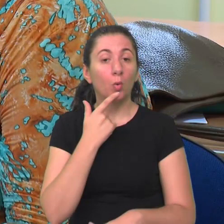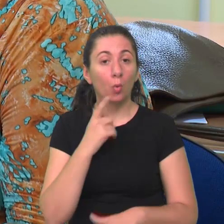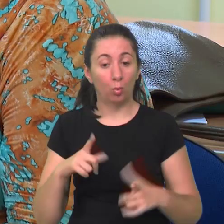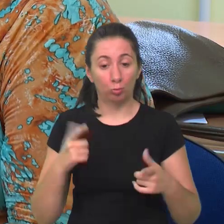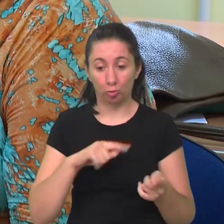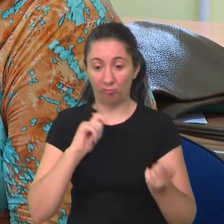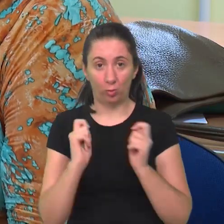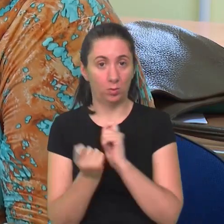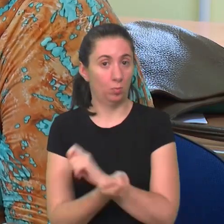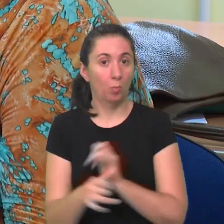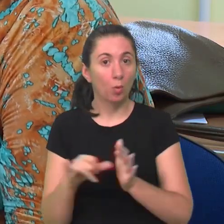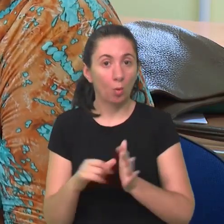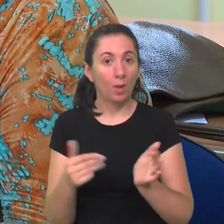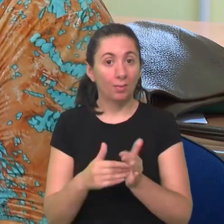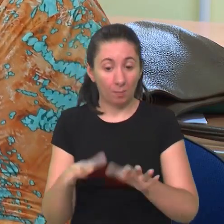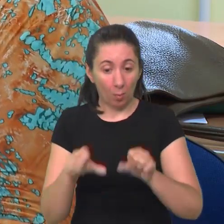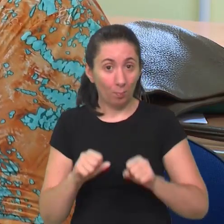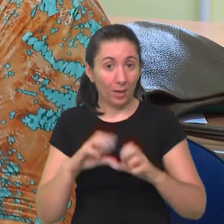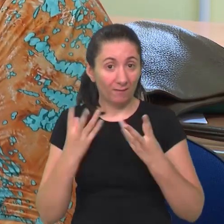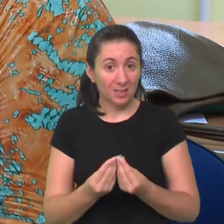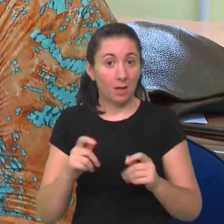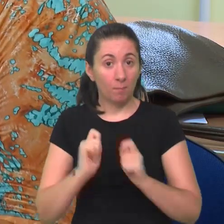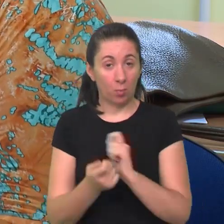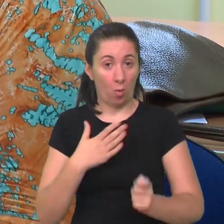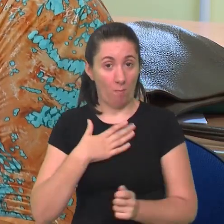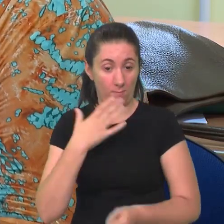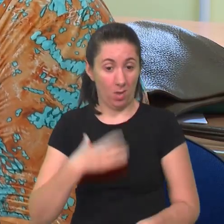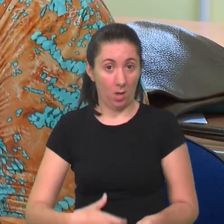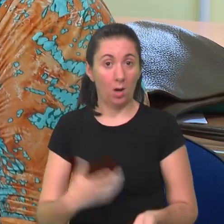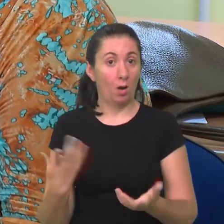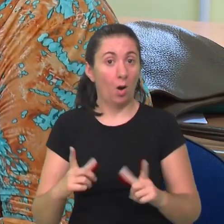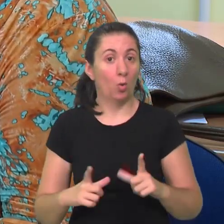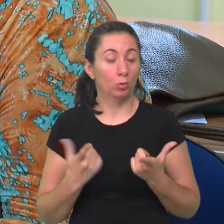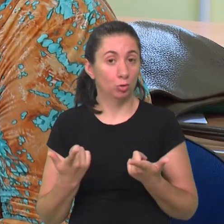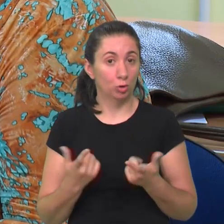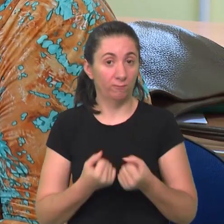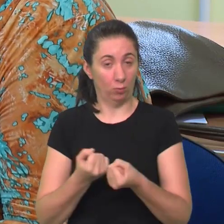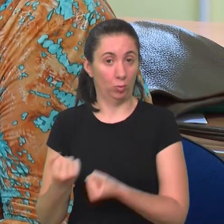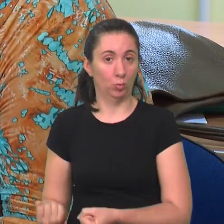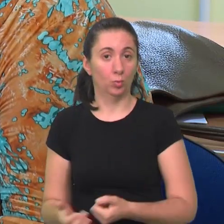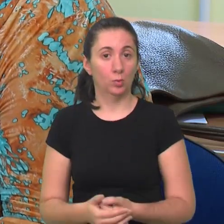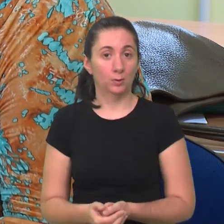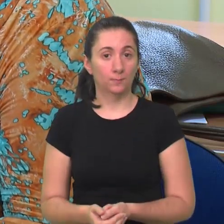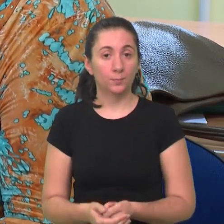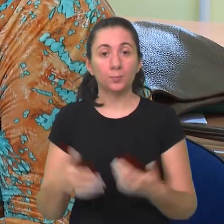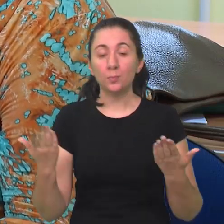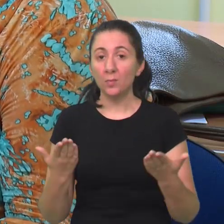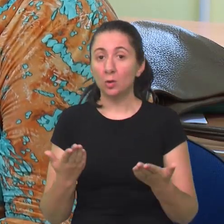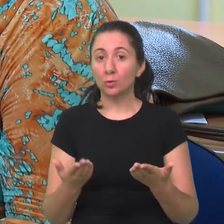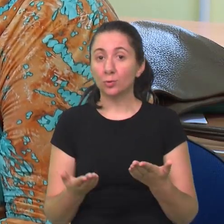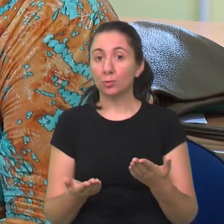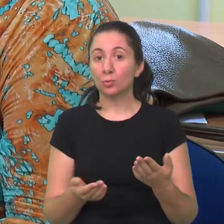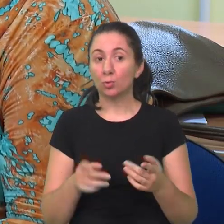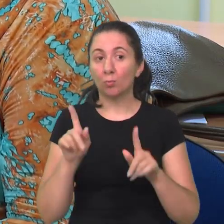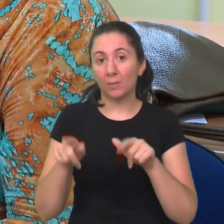tokom života mijenjamo i trebamo prihvaćati sve te promjene onako kako život nosi. Ono što malo teže